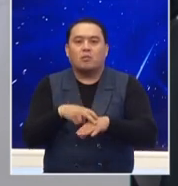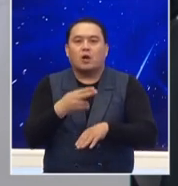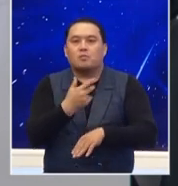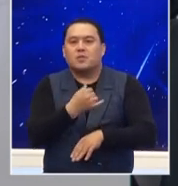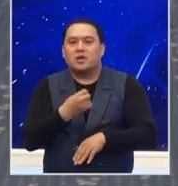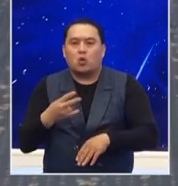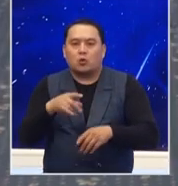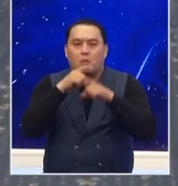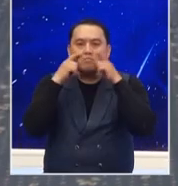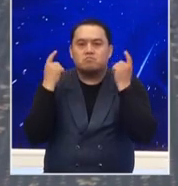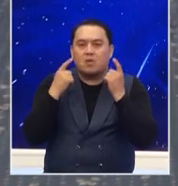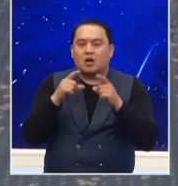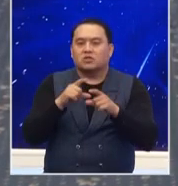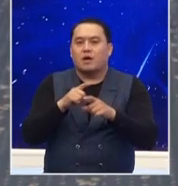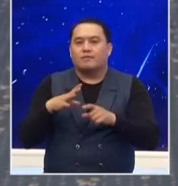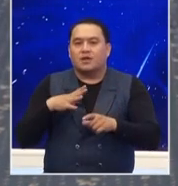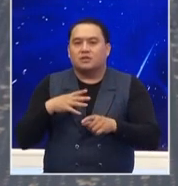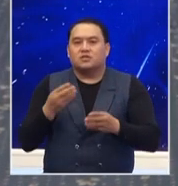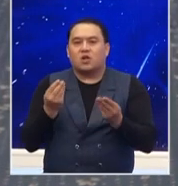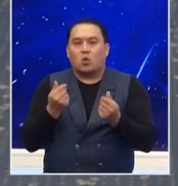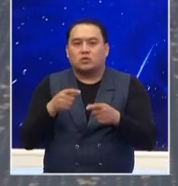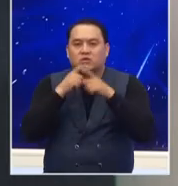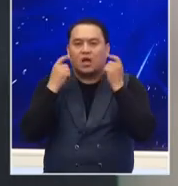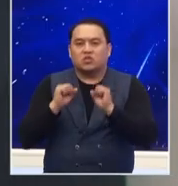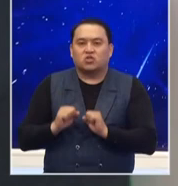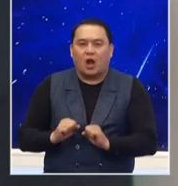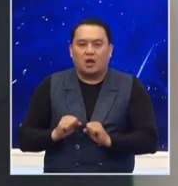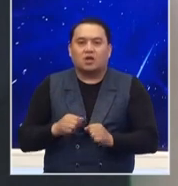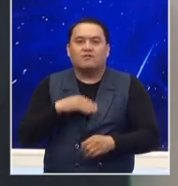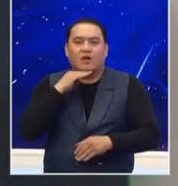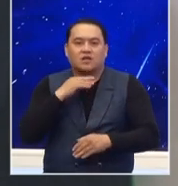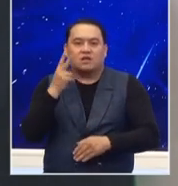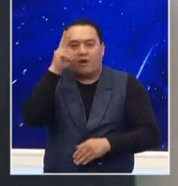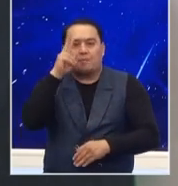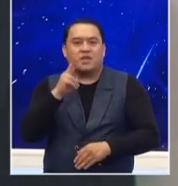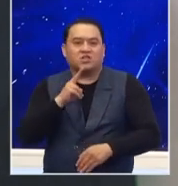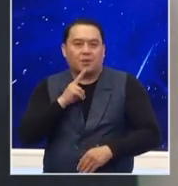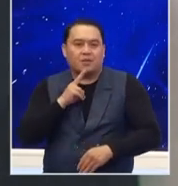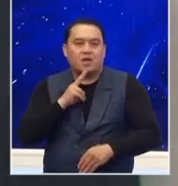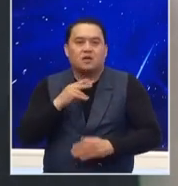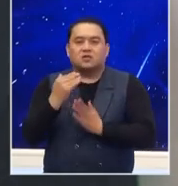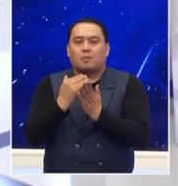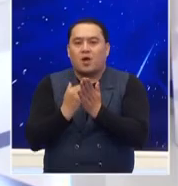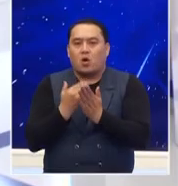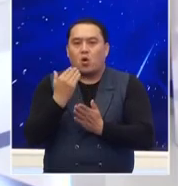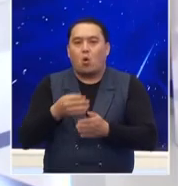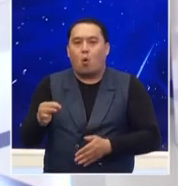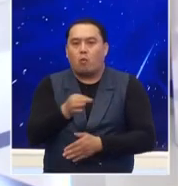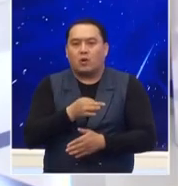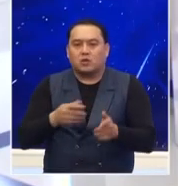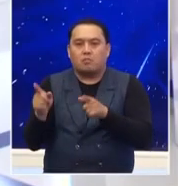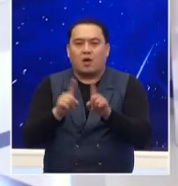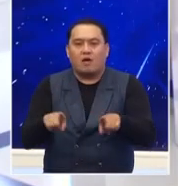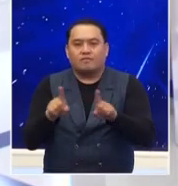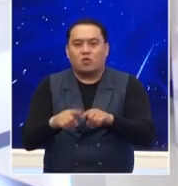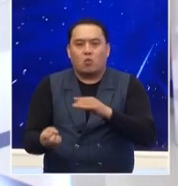миллиона масок, а в медучреждениях средств индивидуальной защиты хватает на 2 месяца. По словам спикера, область к